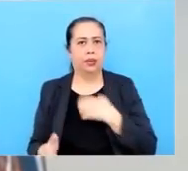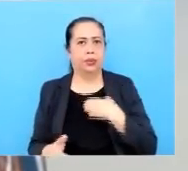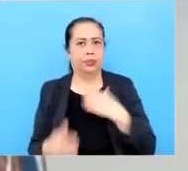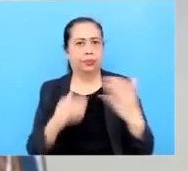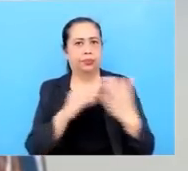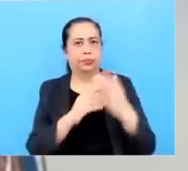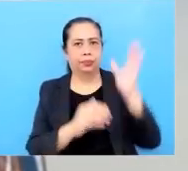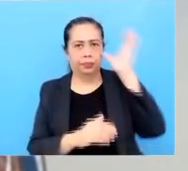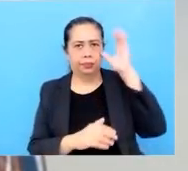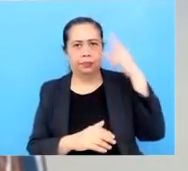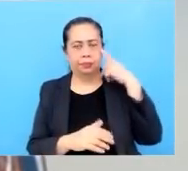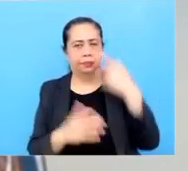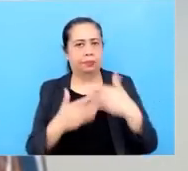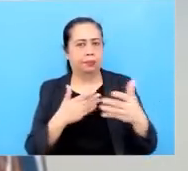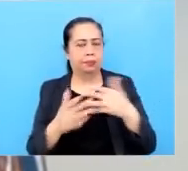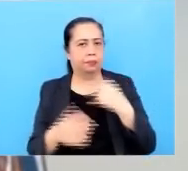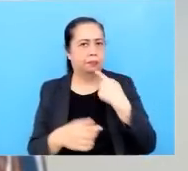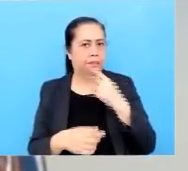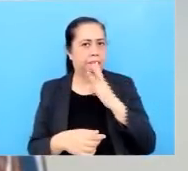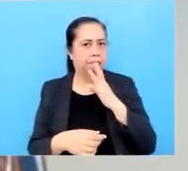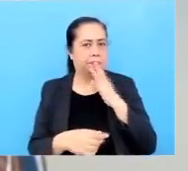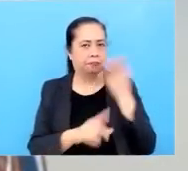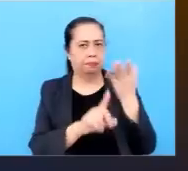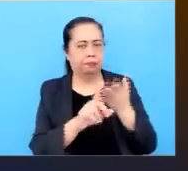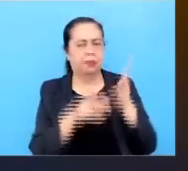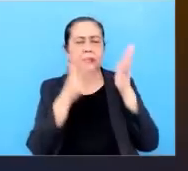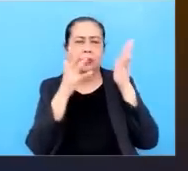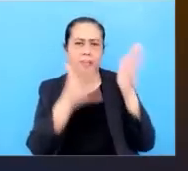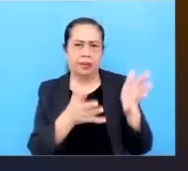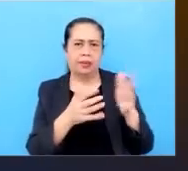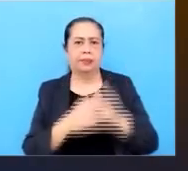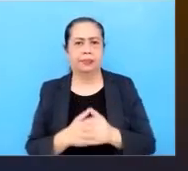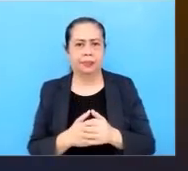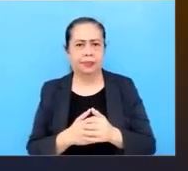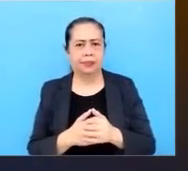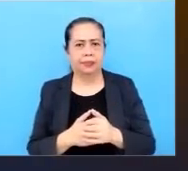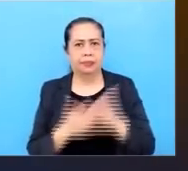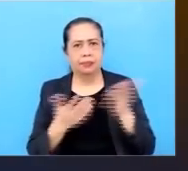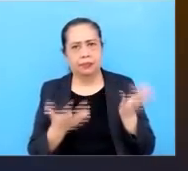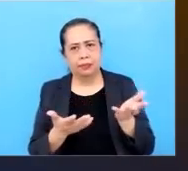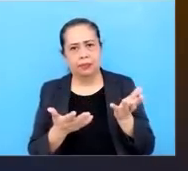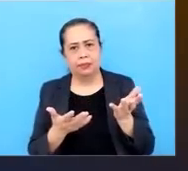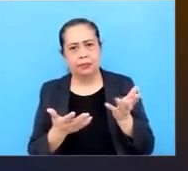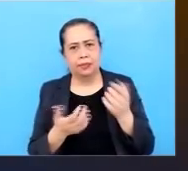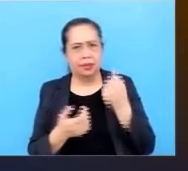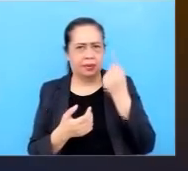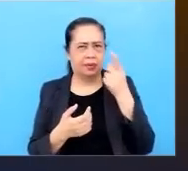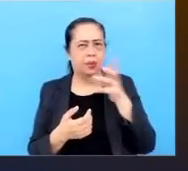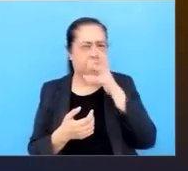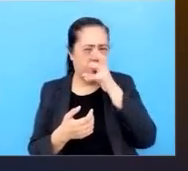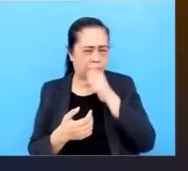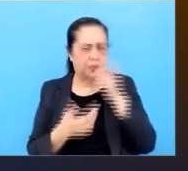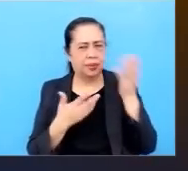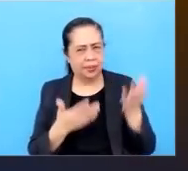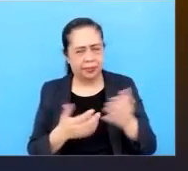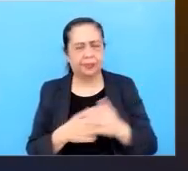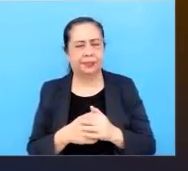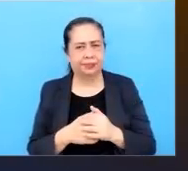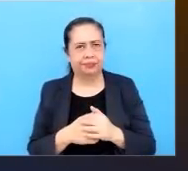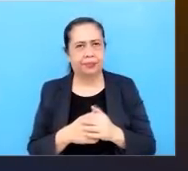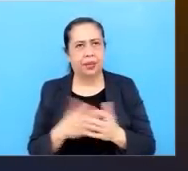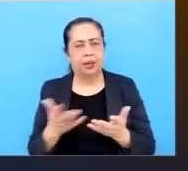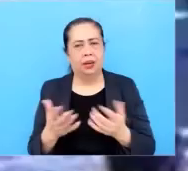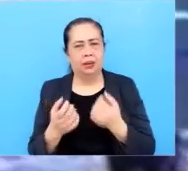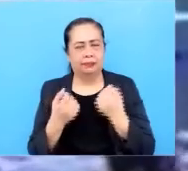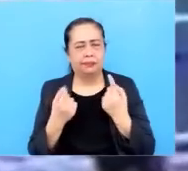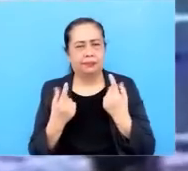Padilla sa kabila ng mga sinabi nito. Hayaan na lang natin yan kasi siyempre intindihin na lang natin, medyo matanda na, unawain